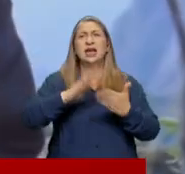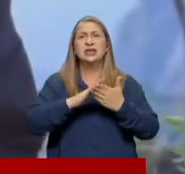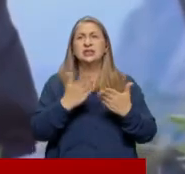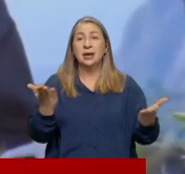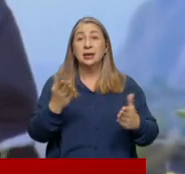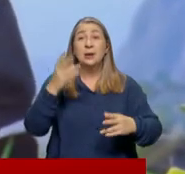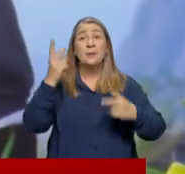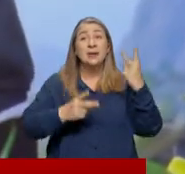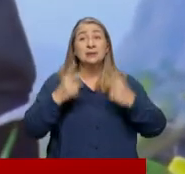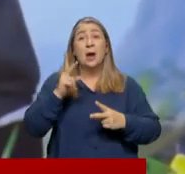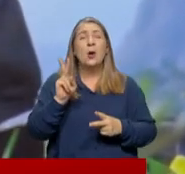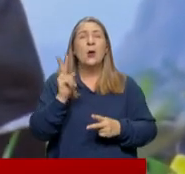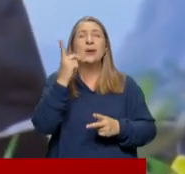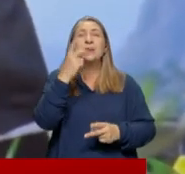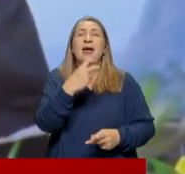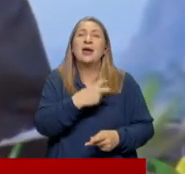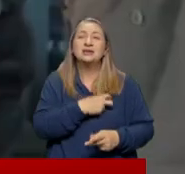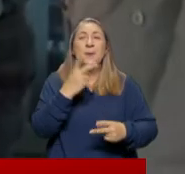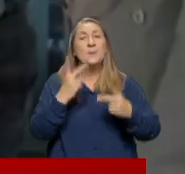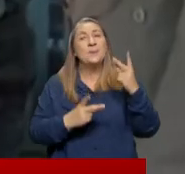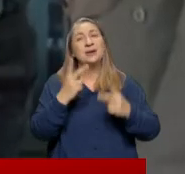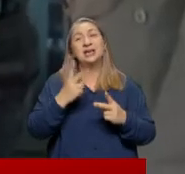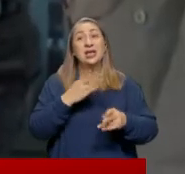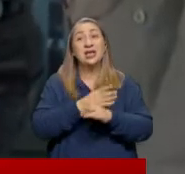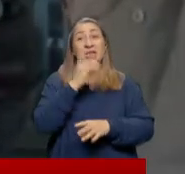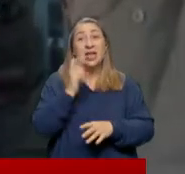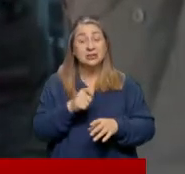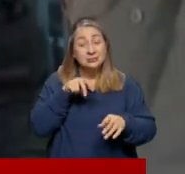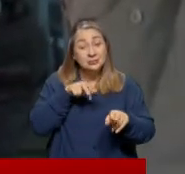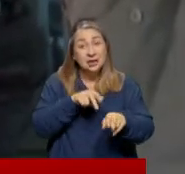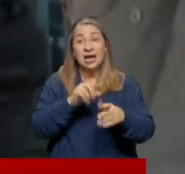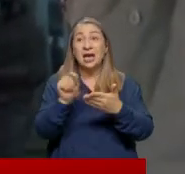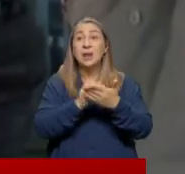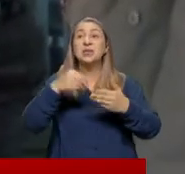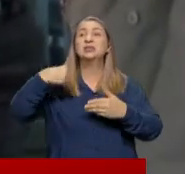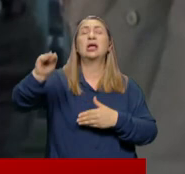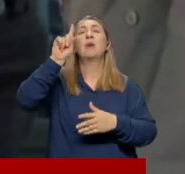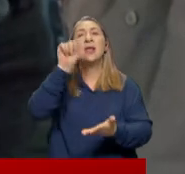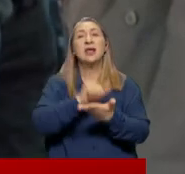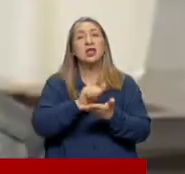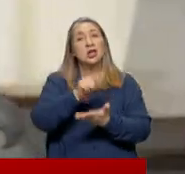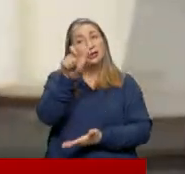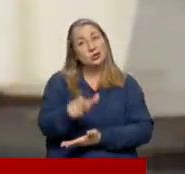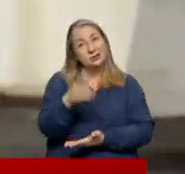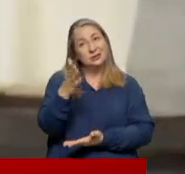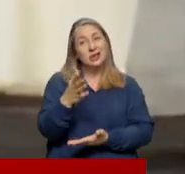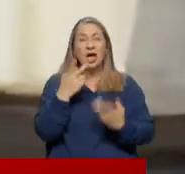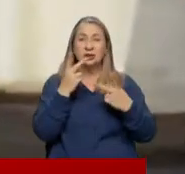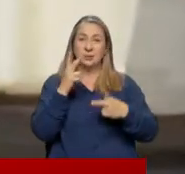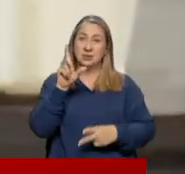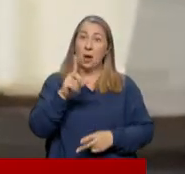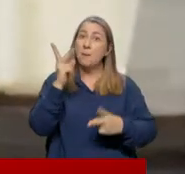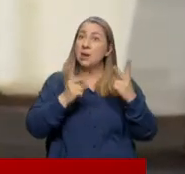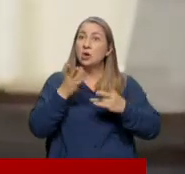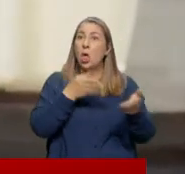arkadaşlar zaman zaman romantik bir Aşık zaman zaman gerçeğin izinde kalemini satmayan bir gazeteci açıklanması